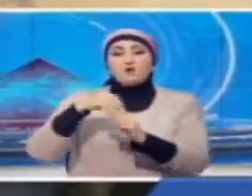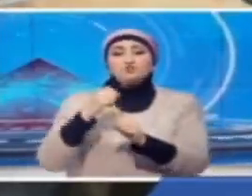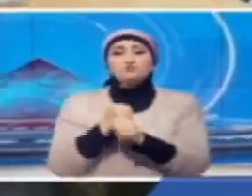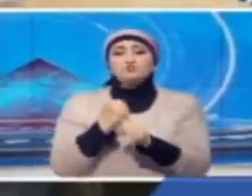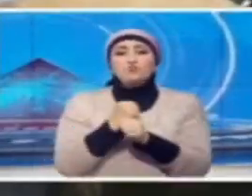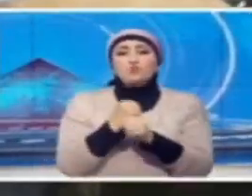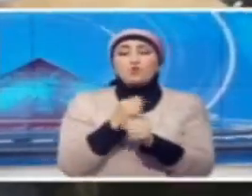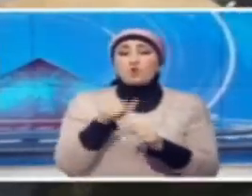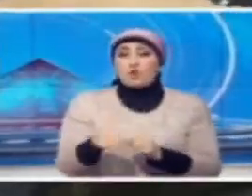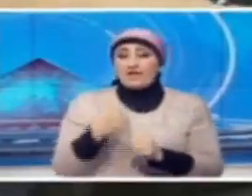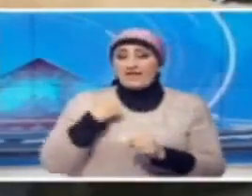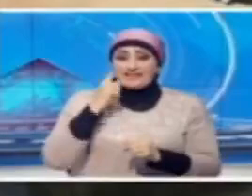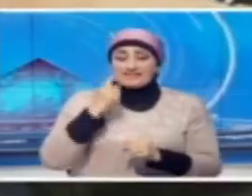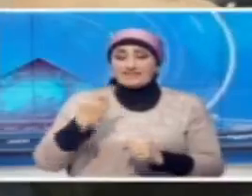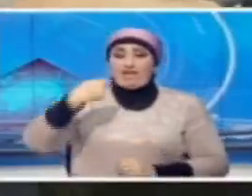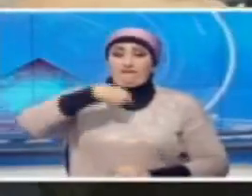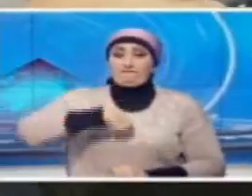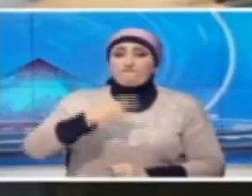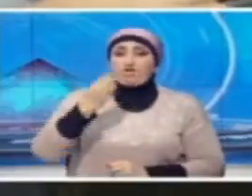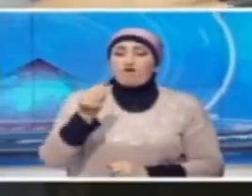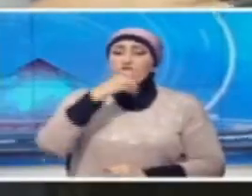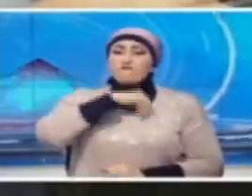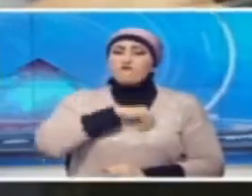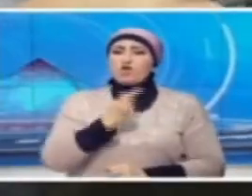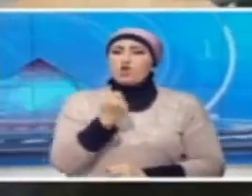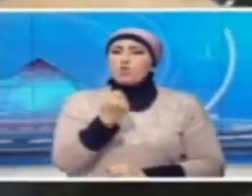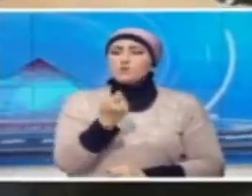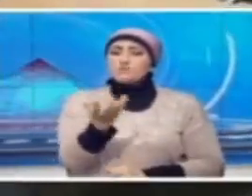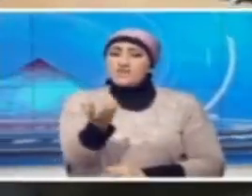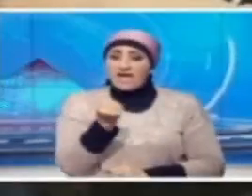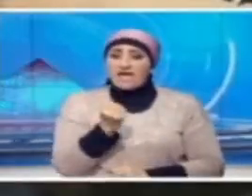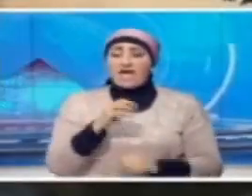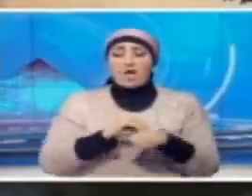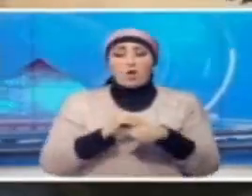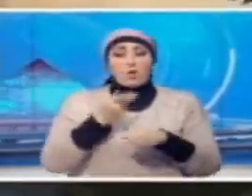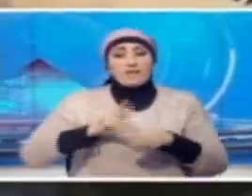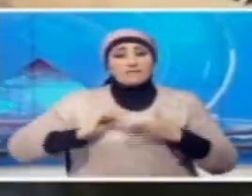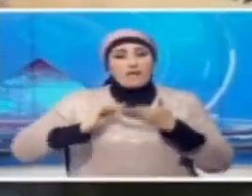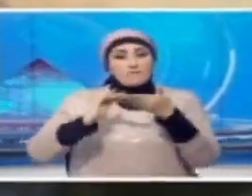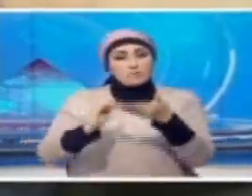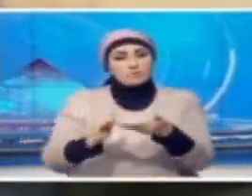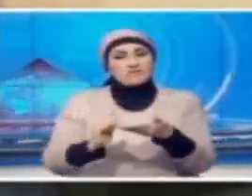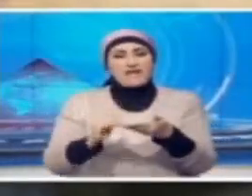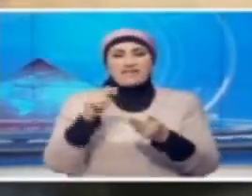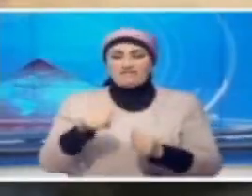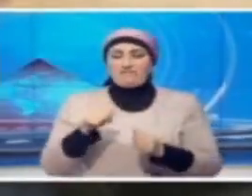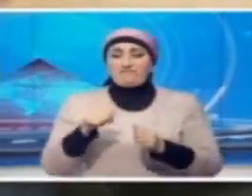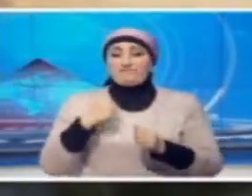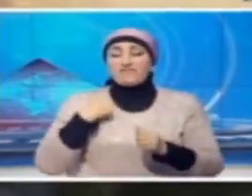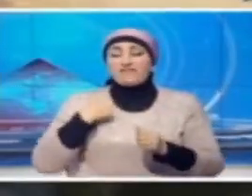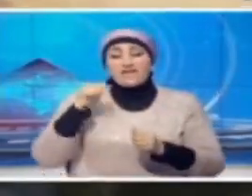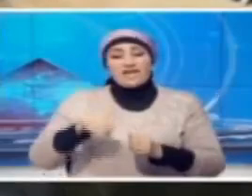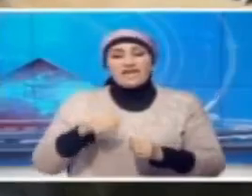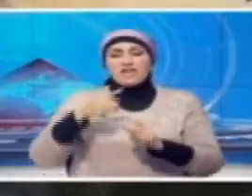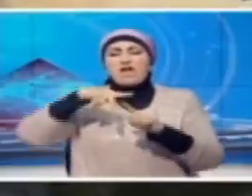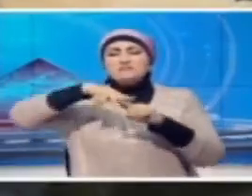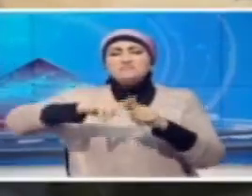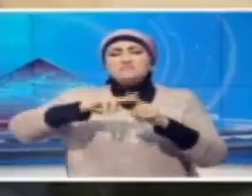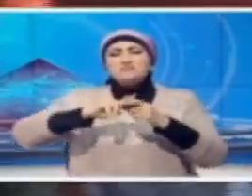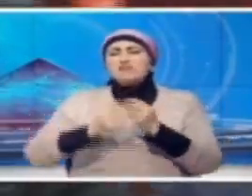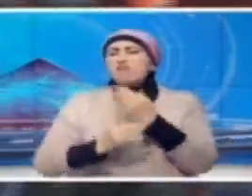المشروع دوت يقدر يجيب دخل حقيقي بيه، وفي نفس الوقت يساهم في الثورة الصناعية اللي بتحصل في مصر